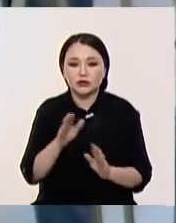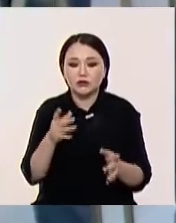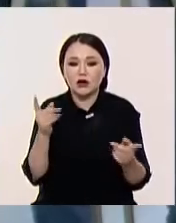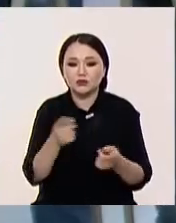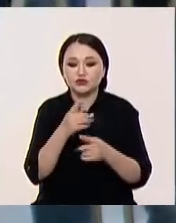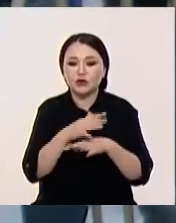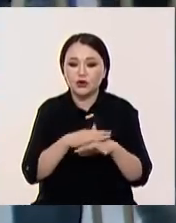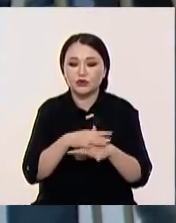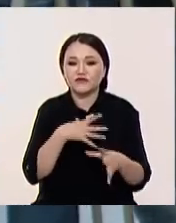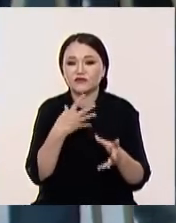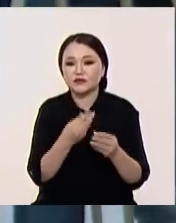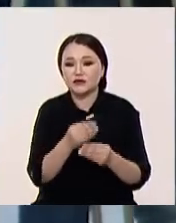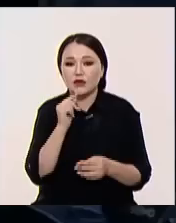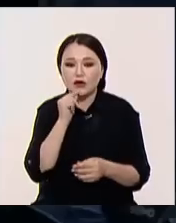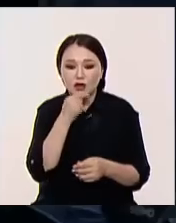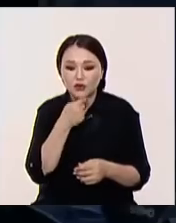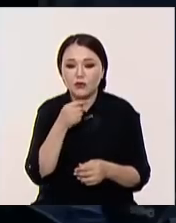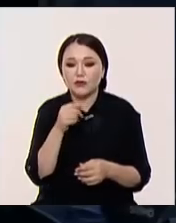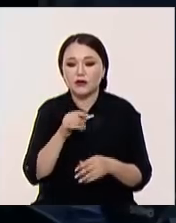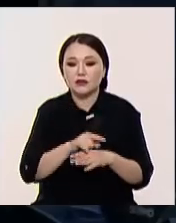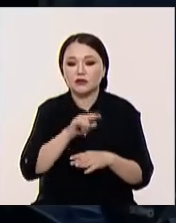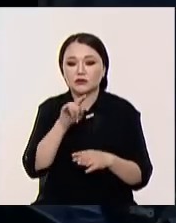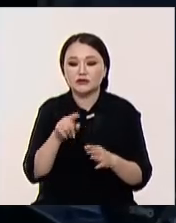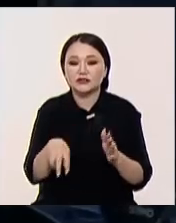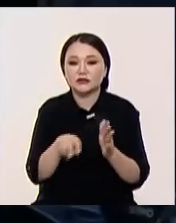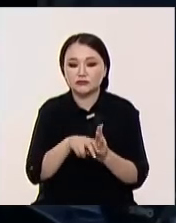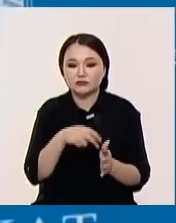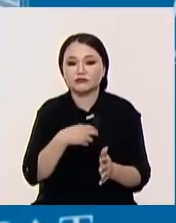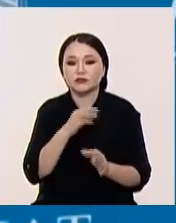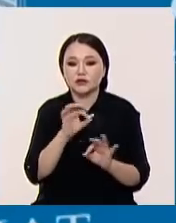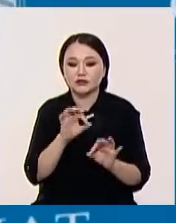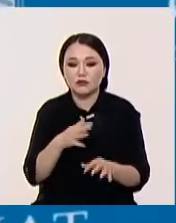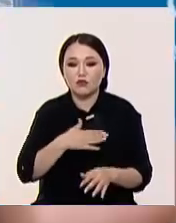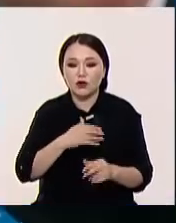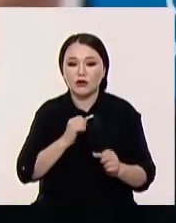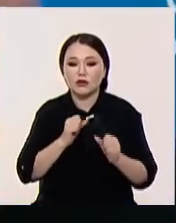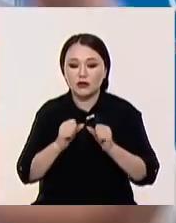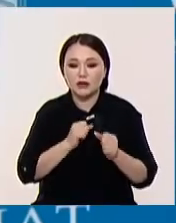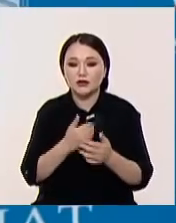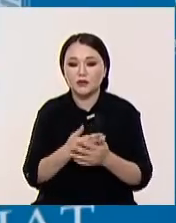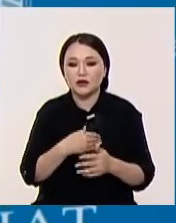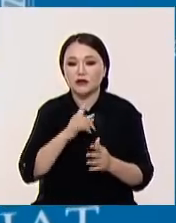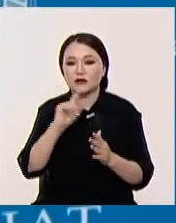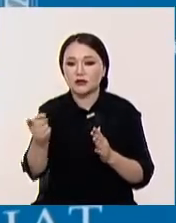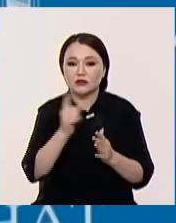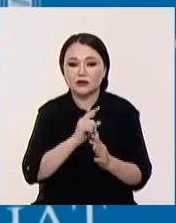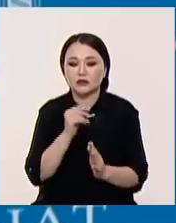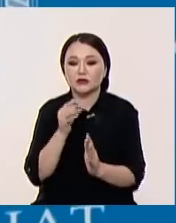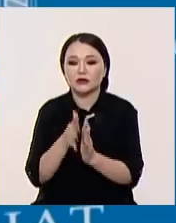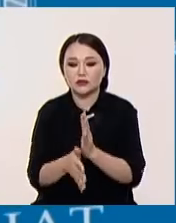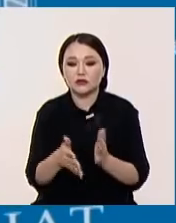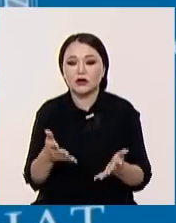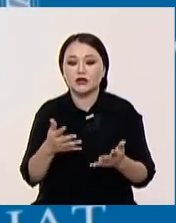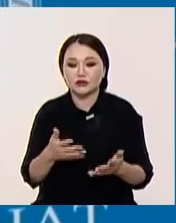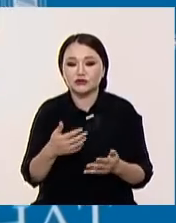Қарапайым халықпен бірге эконом санаттағы ұшаққа отыратындарын айтады. Біздің іссапарымызға мысалға бардық, келдік, жолақысы төленді.